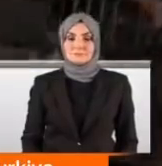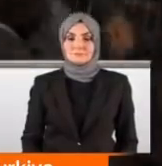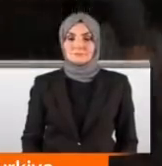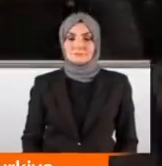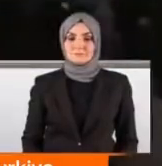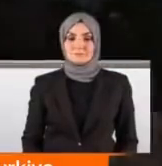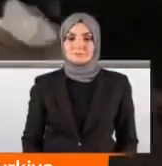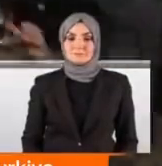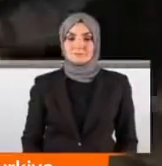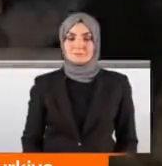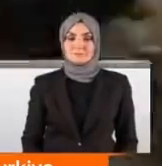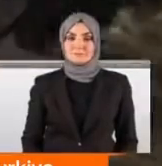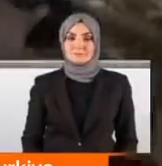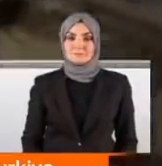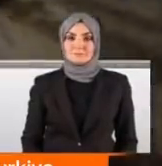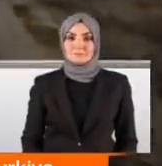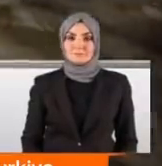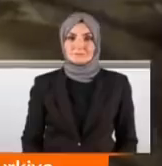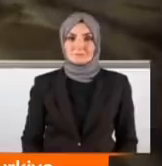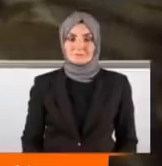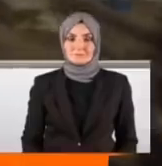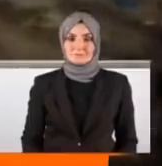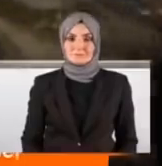insanlık böyle